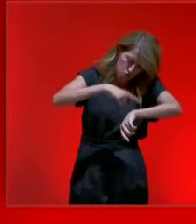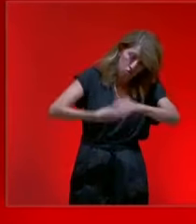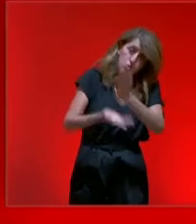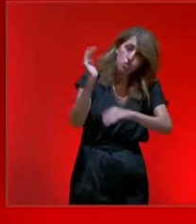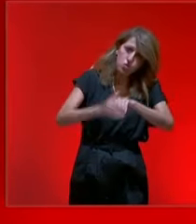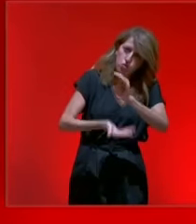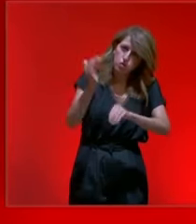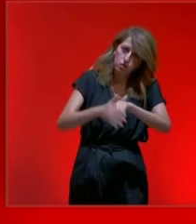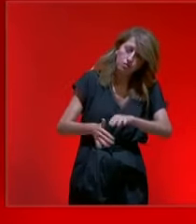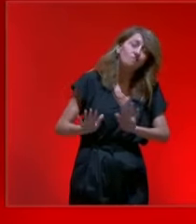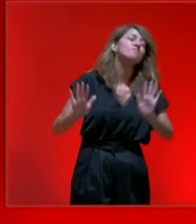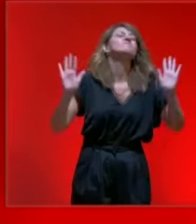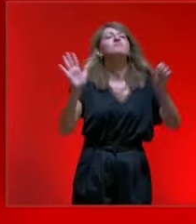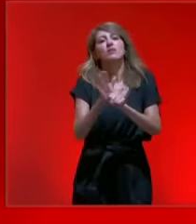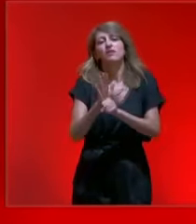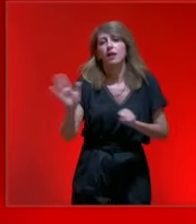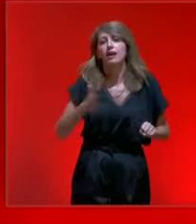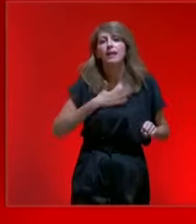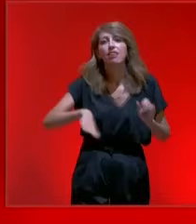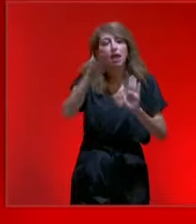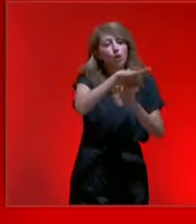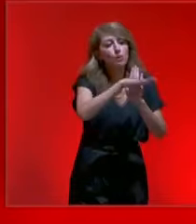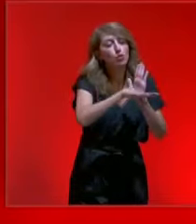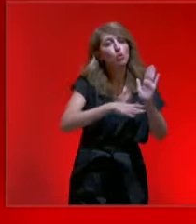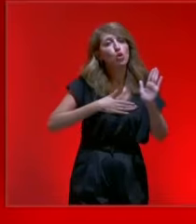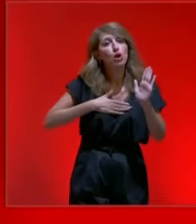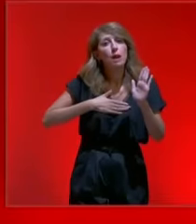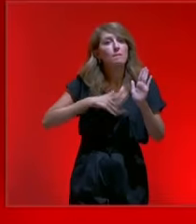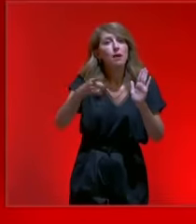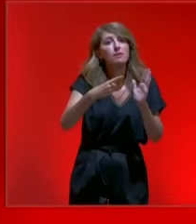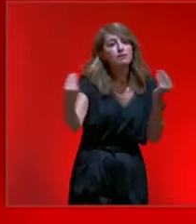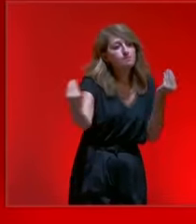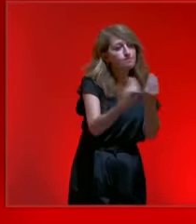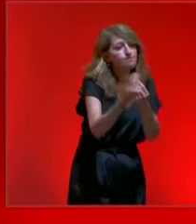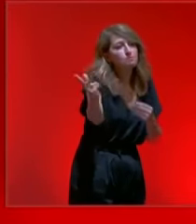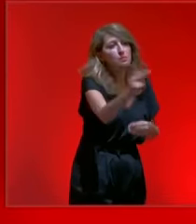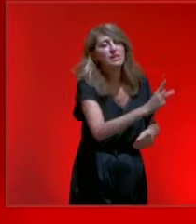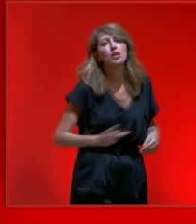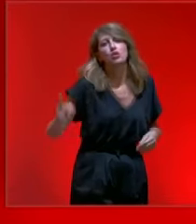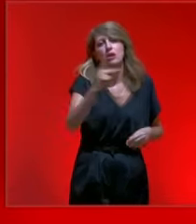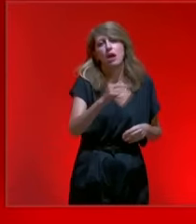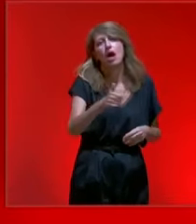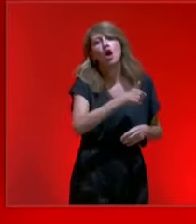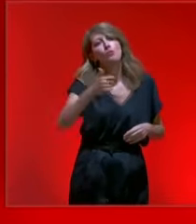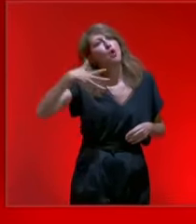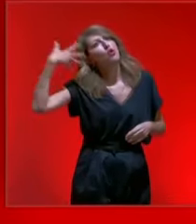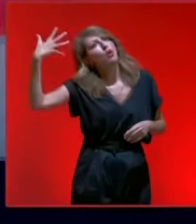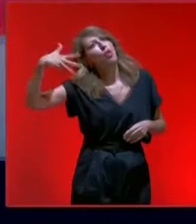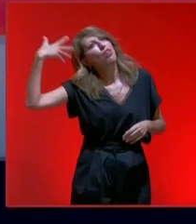πολιτικής και κοινωνικής πλειοψηφίας, θα παραμείνει ένα σύνολο ιδεών που είναι γραμμένες σε ένα